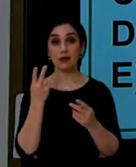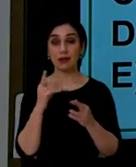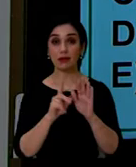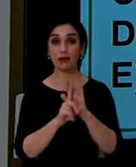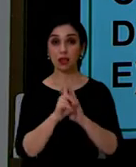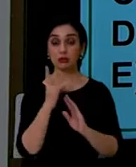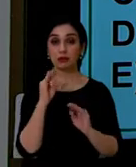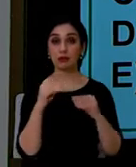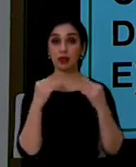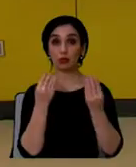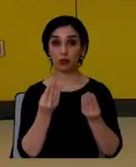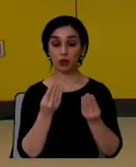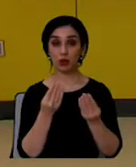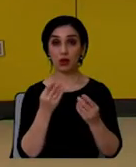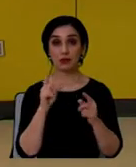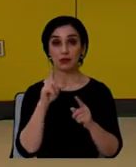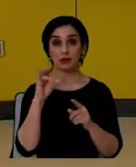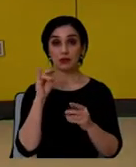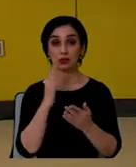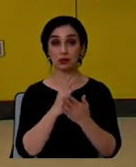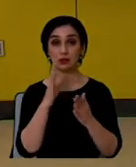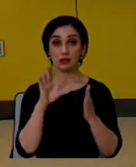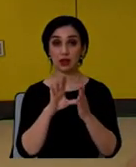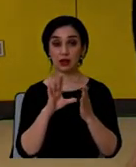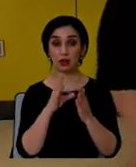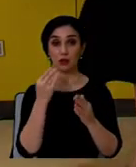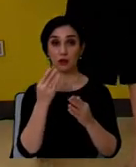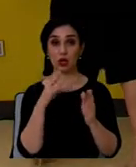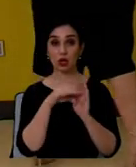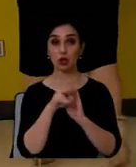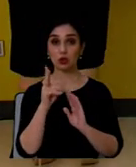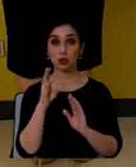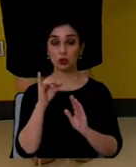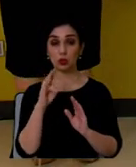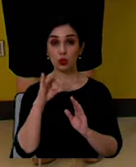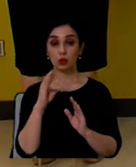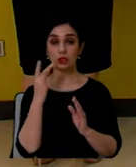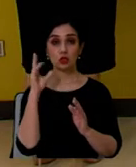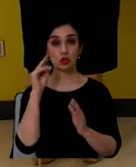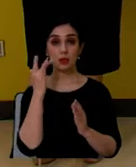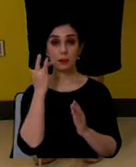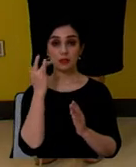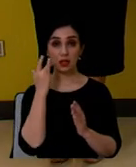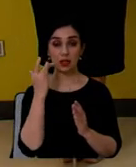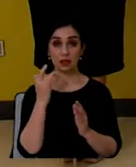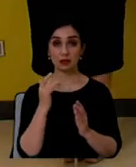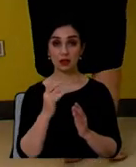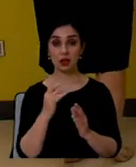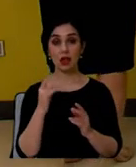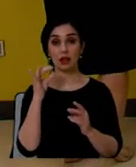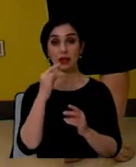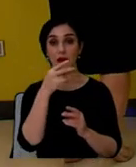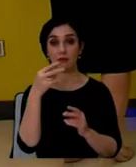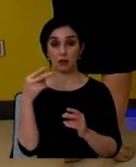начала запишем дано. Значение заряда электрона, выраженное в кулонах, число постоянное и